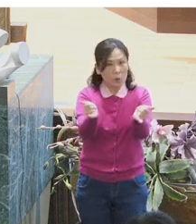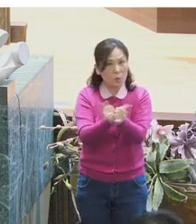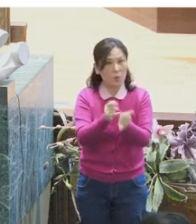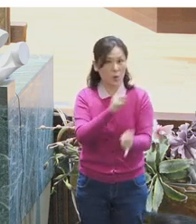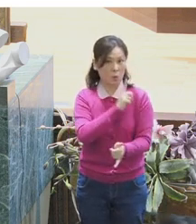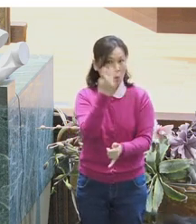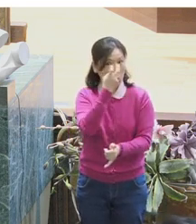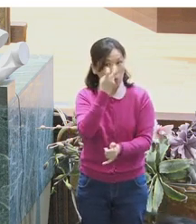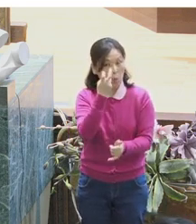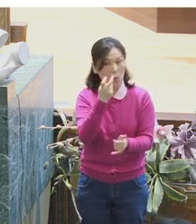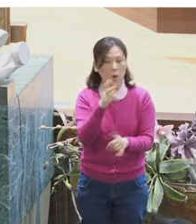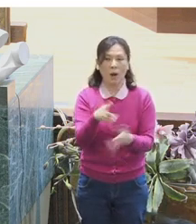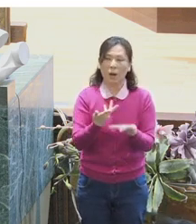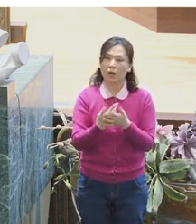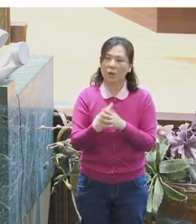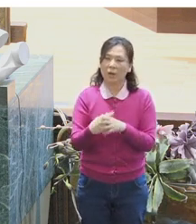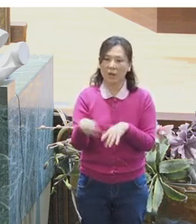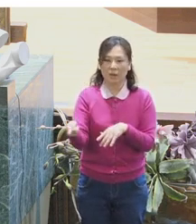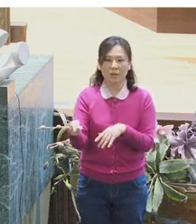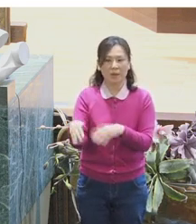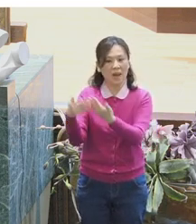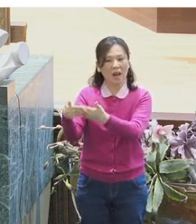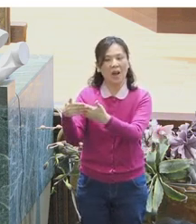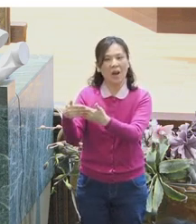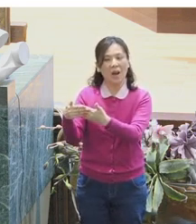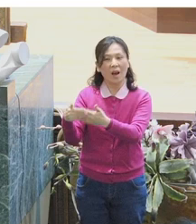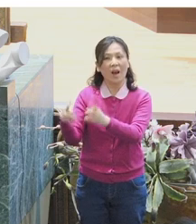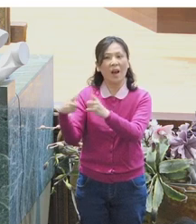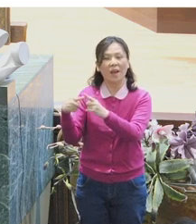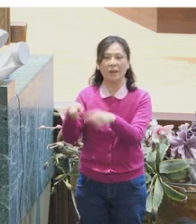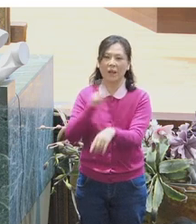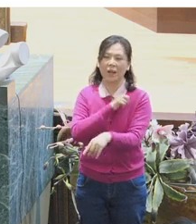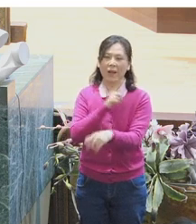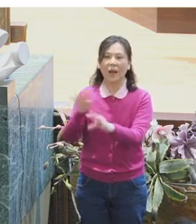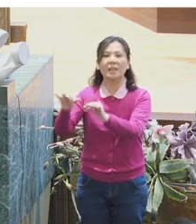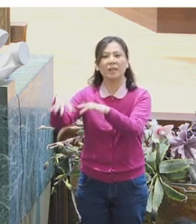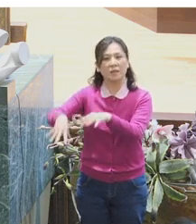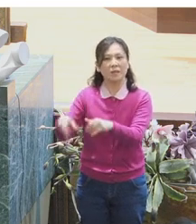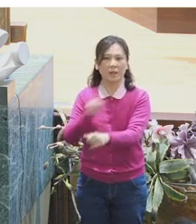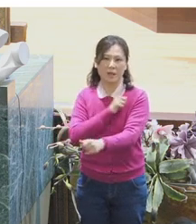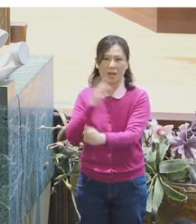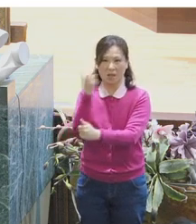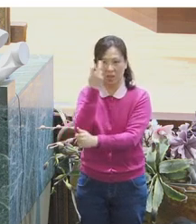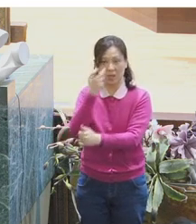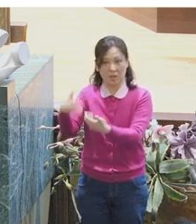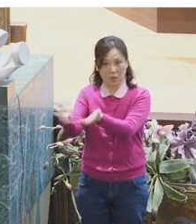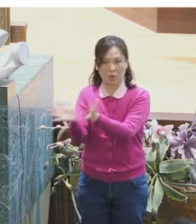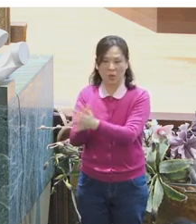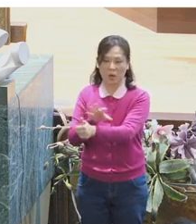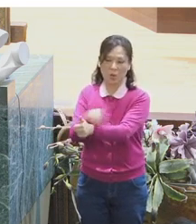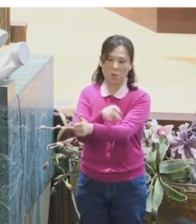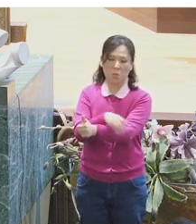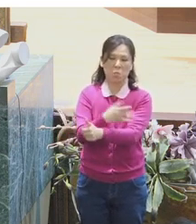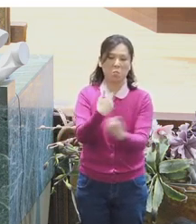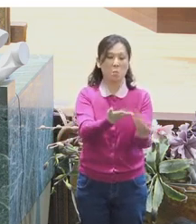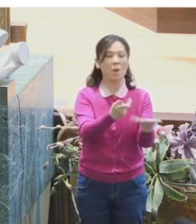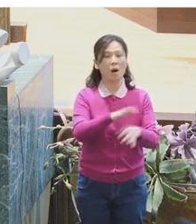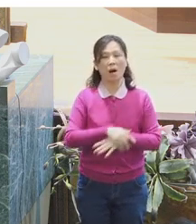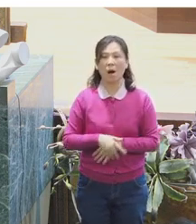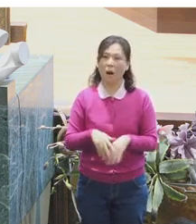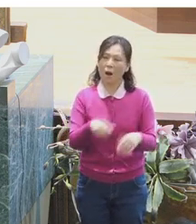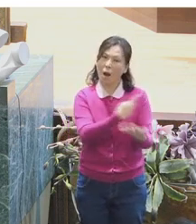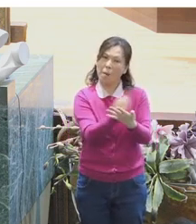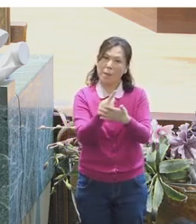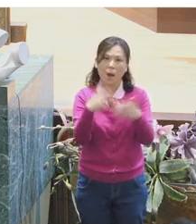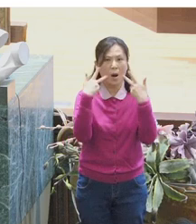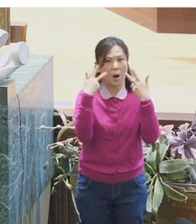是原汉人的就是自治团地方自治团体。那如果说这些部落每个部落都变成一个